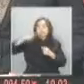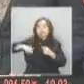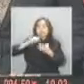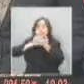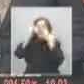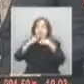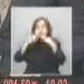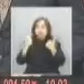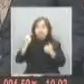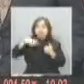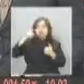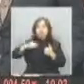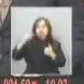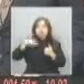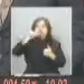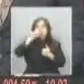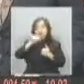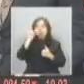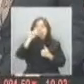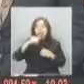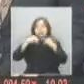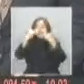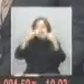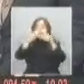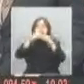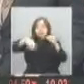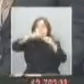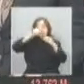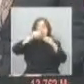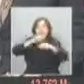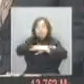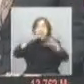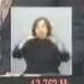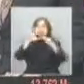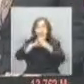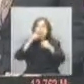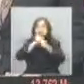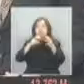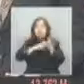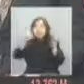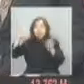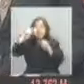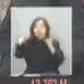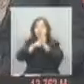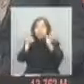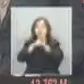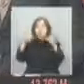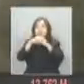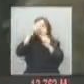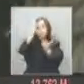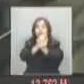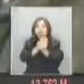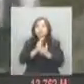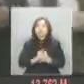นะคะโยที่สานมีคาพิภาคสาค่ะสั่งให้ทีมนั้นยกเลอกการล็อกแวหรอวาหยุดการทำทีมนั่นเองค่ะ